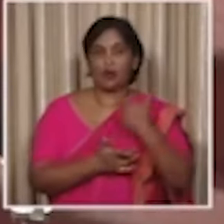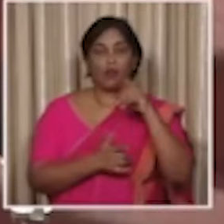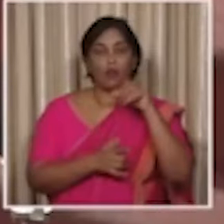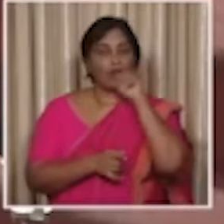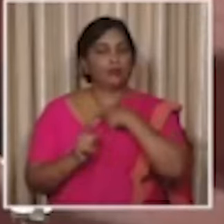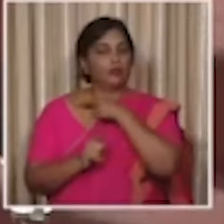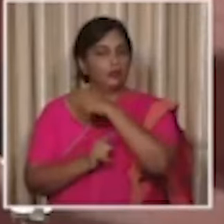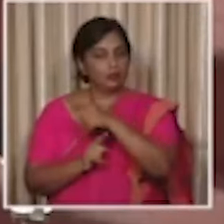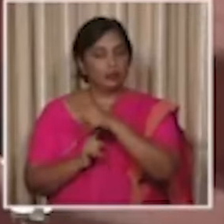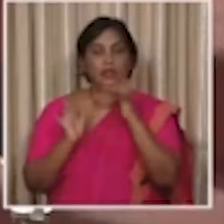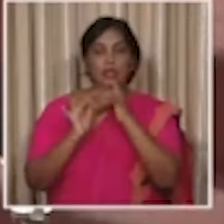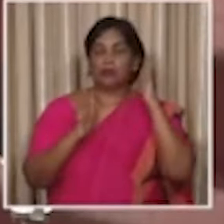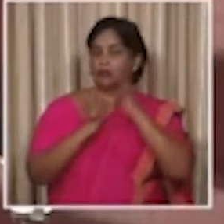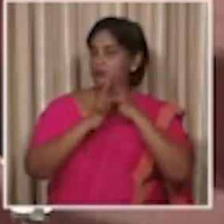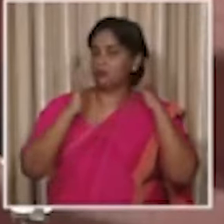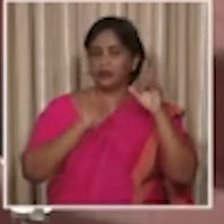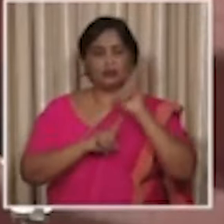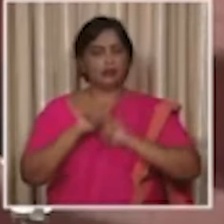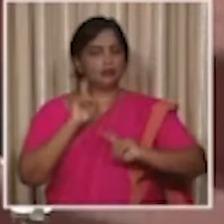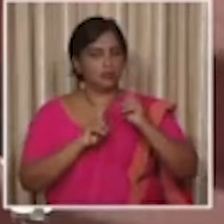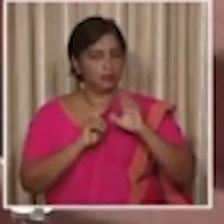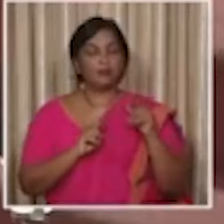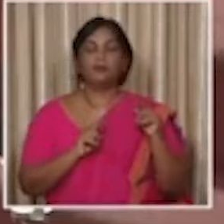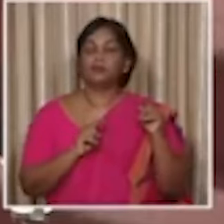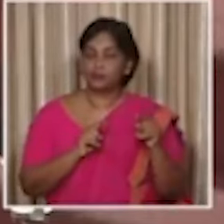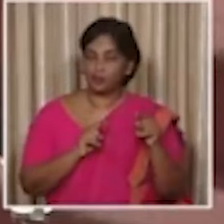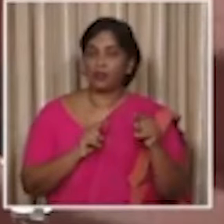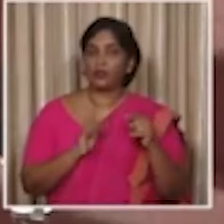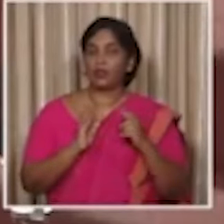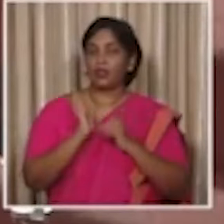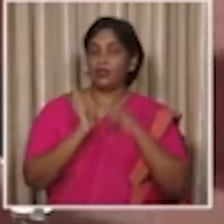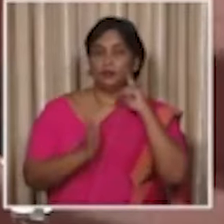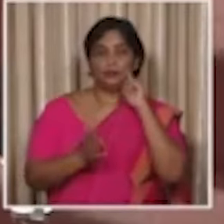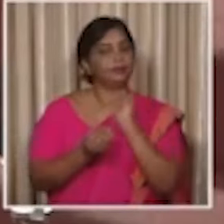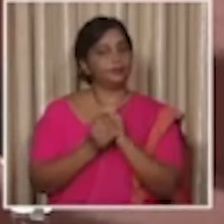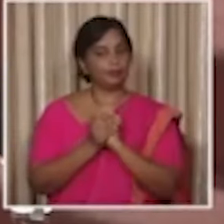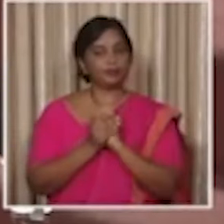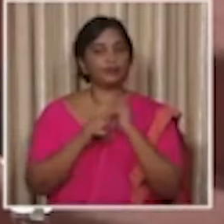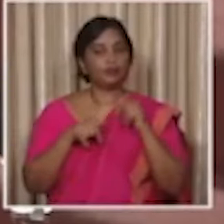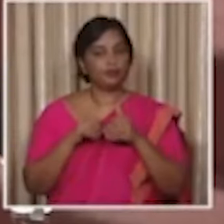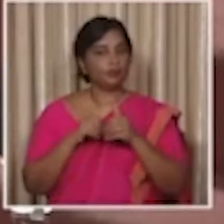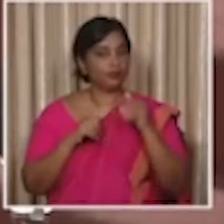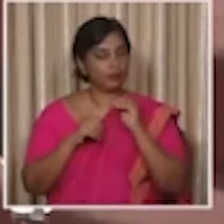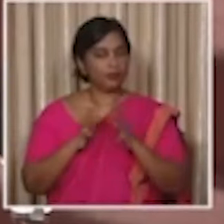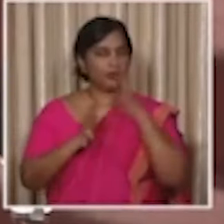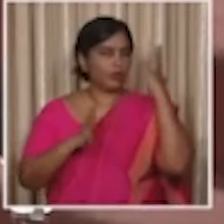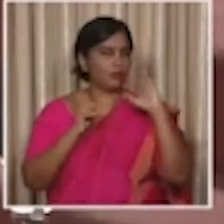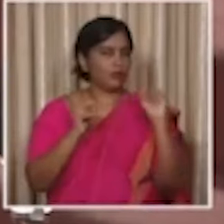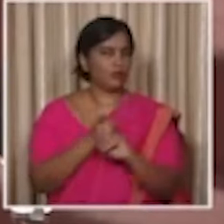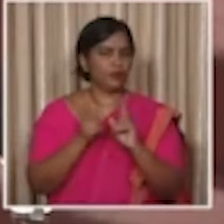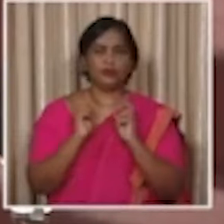ගියා. ඒක අන්තර්ජාතික විශාල සාකච්ඡාවක් බවට පත් වුණා. එතකොට ජාතික ආරක්ෂාව සම්බන්ධයෙන් දැන් ඇති වෙලා තියෙන ගෝලීය යුද